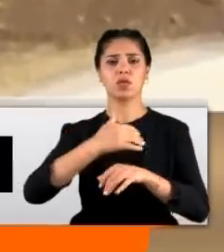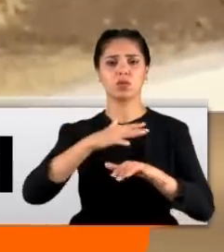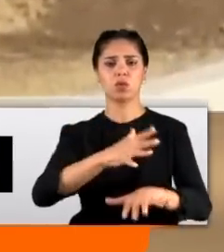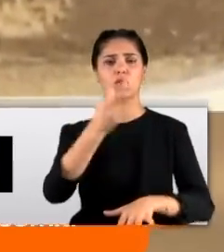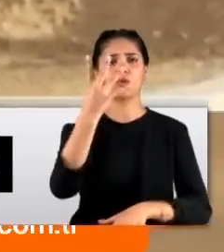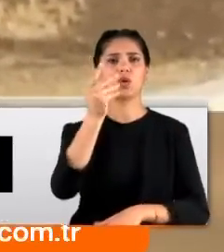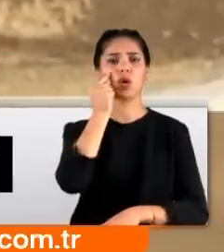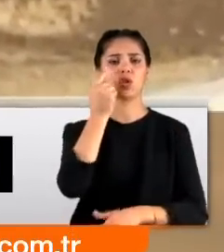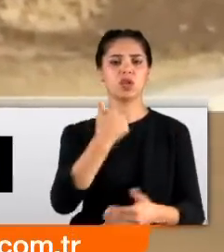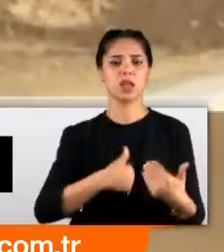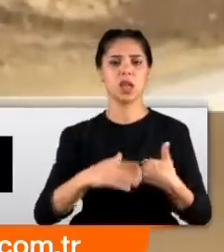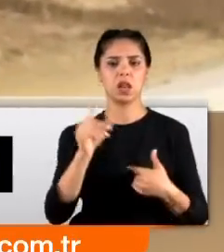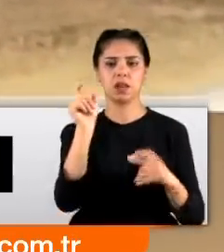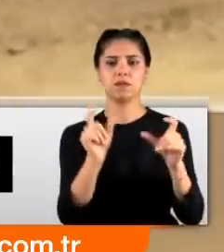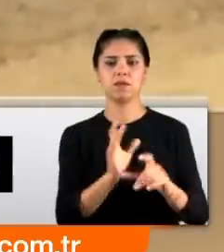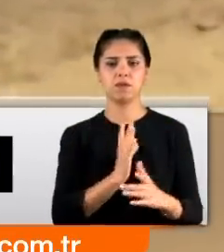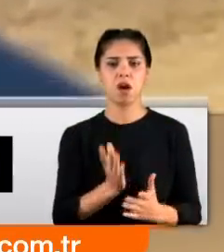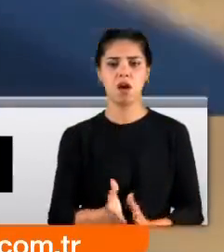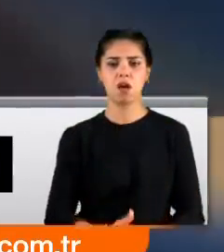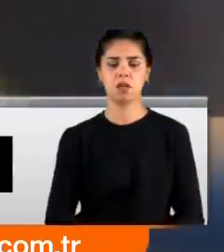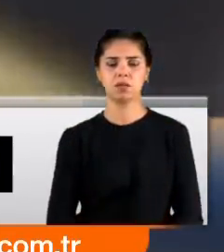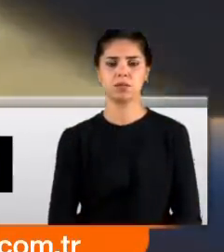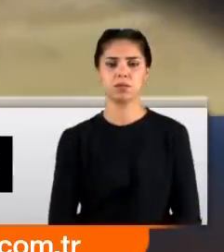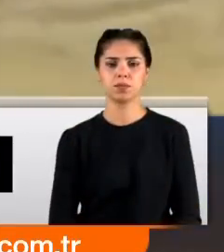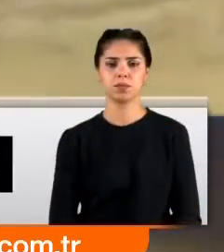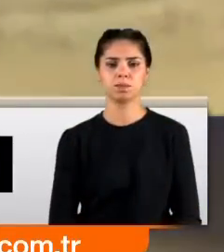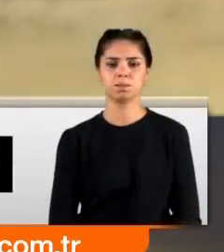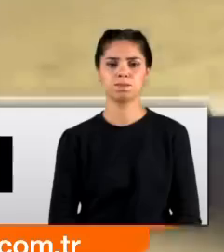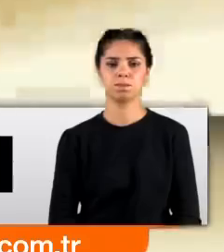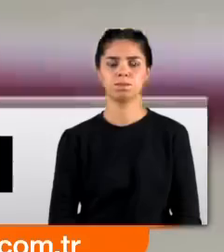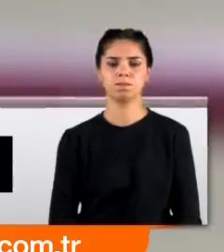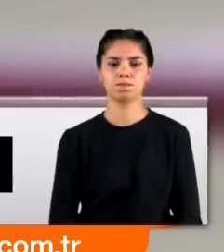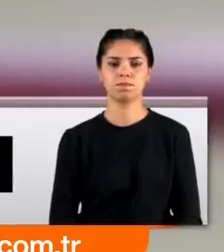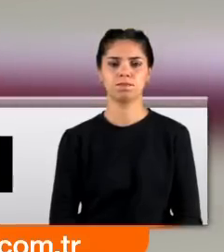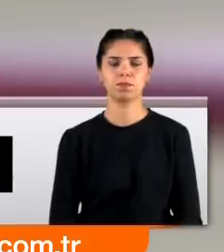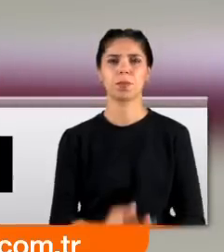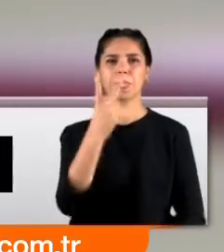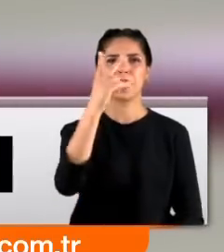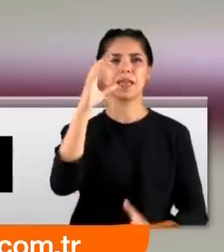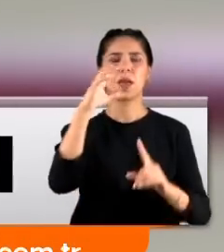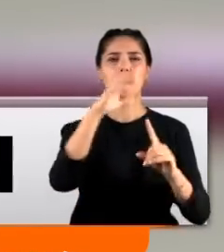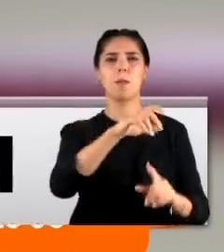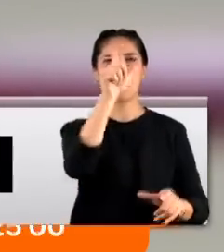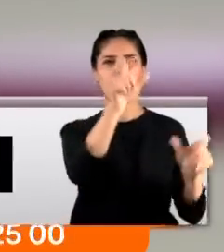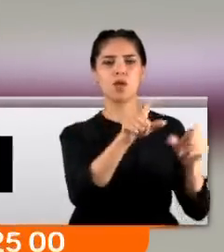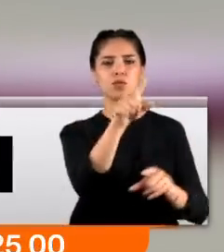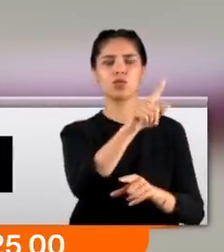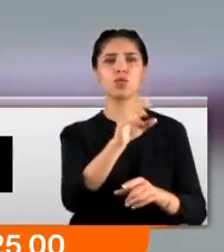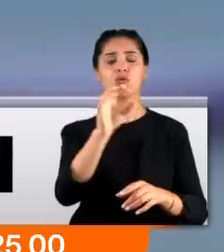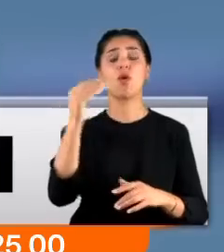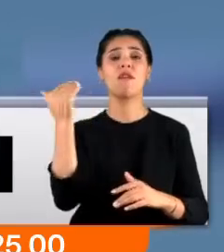4 kişi yaralandı. Oh, oh, oh, oh, oh, oh, oh, oh. İki paraşütçü Fethiye'de 1700